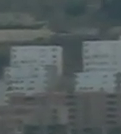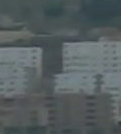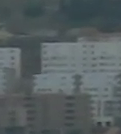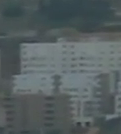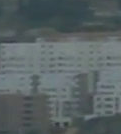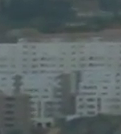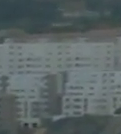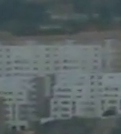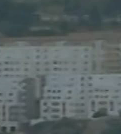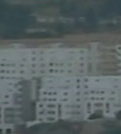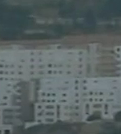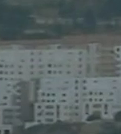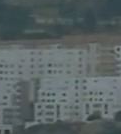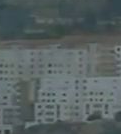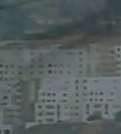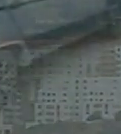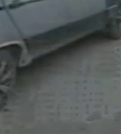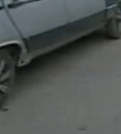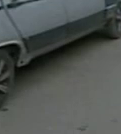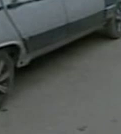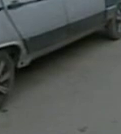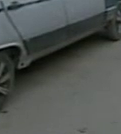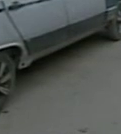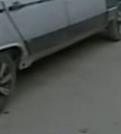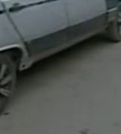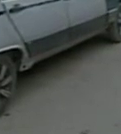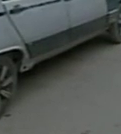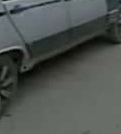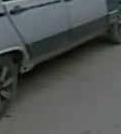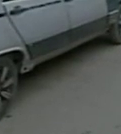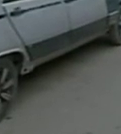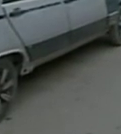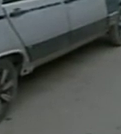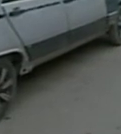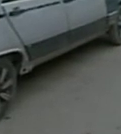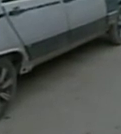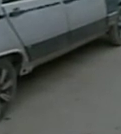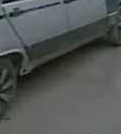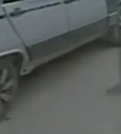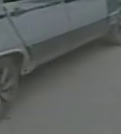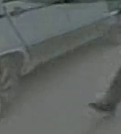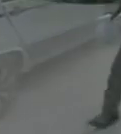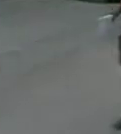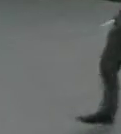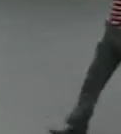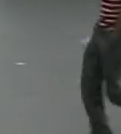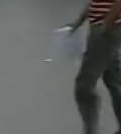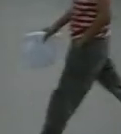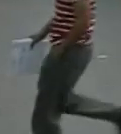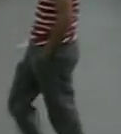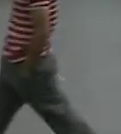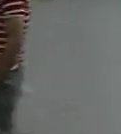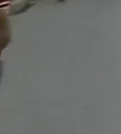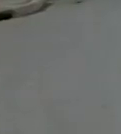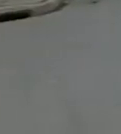أطلت كاميرا حومتنا هذا الصباح على ضاحية أخرى من ضواحي العاصمة، وهي مدينة من مدن